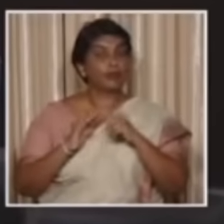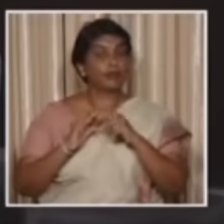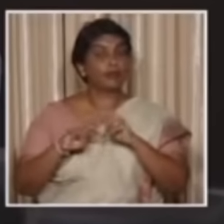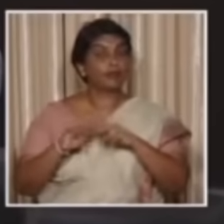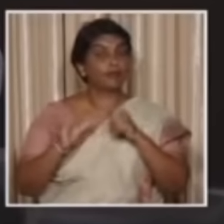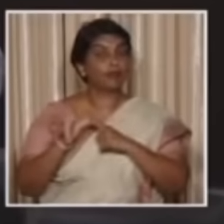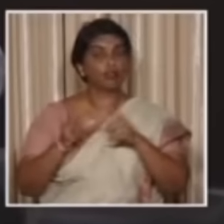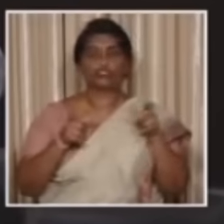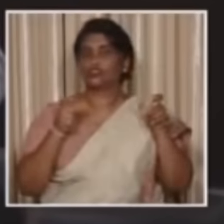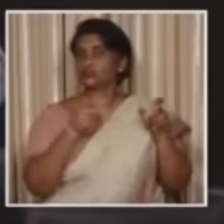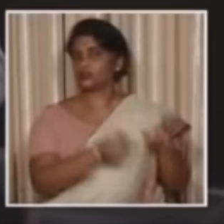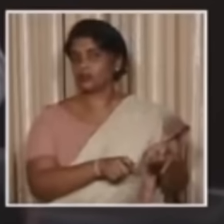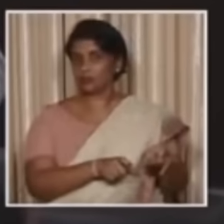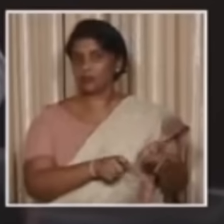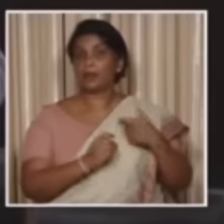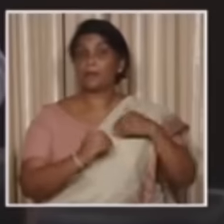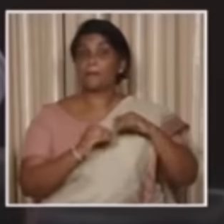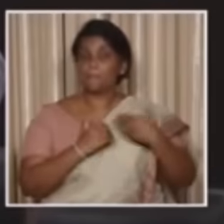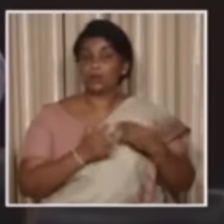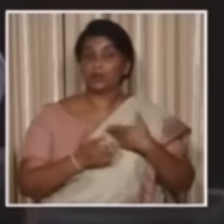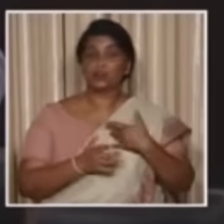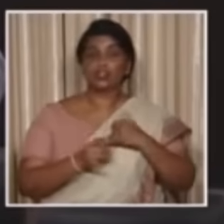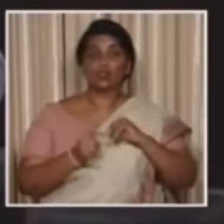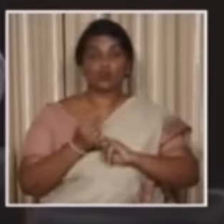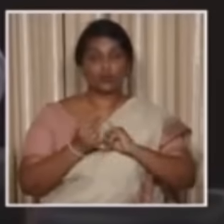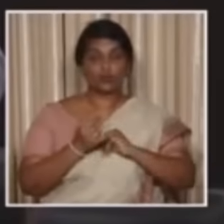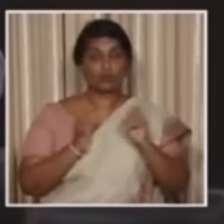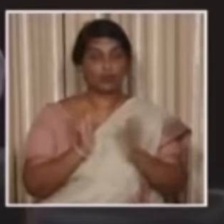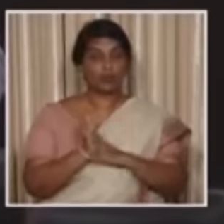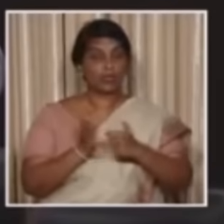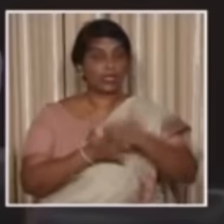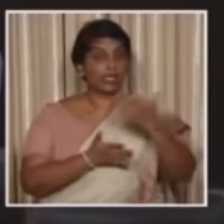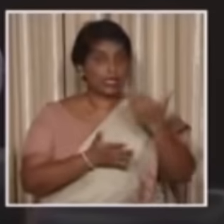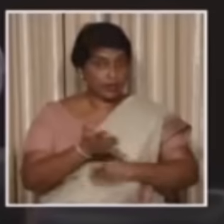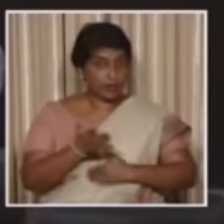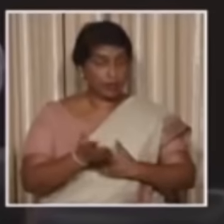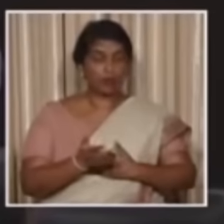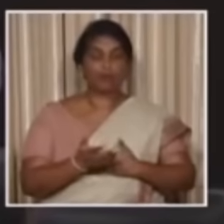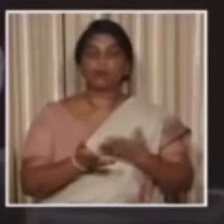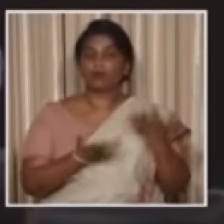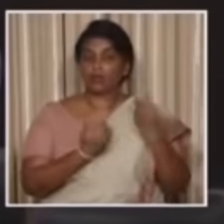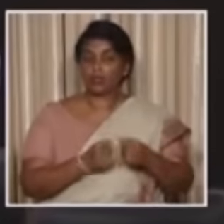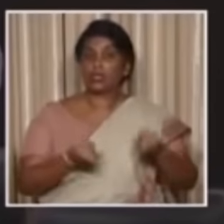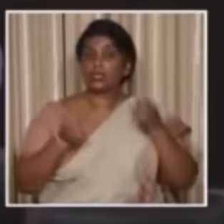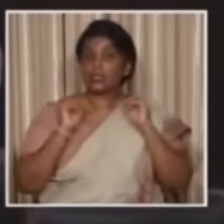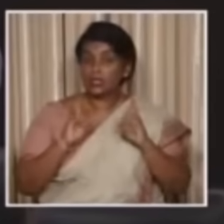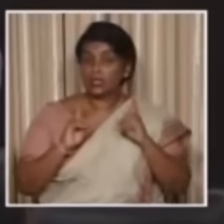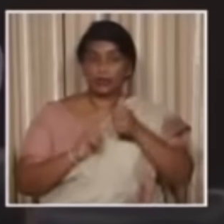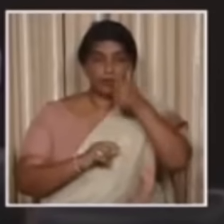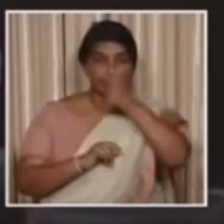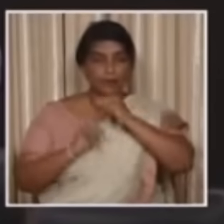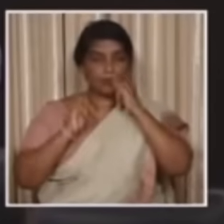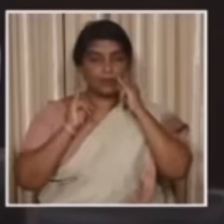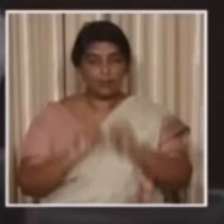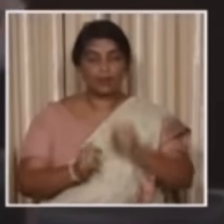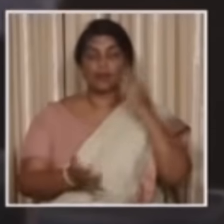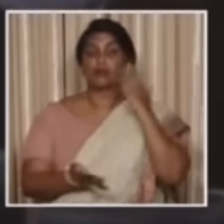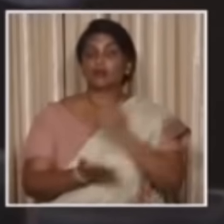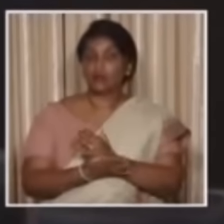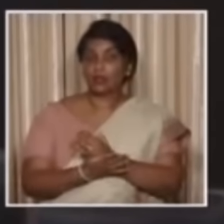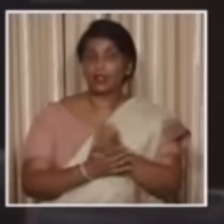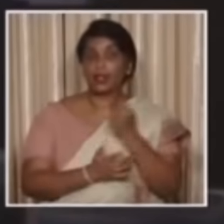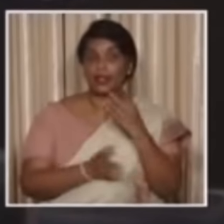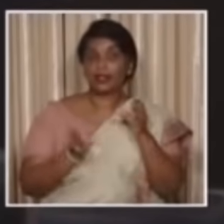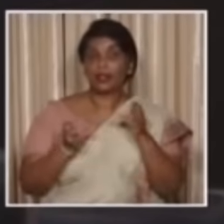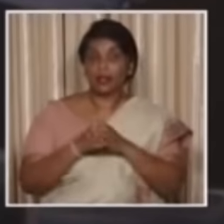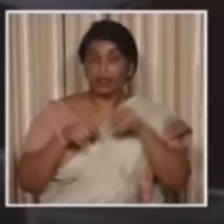කරේ. ඊට පස්සේ මම කුසලා සරෝජනී කමිටු වාර්තාව දාලා ක්‍රීඩා වංචා දූෂණ වැළැක්වීමේ ඒකකයේ